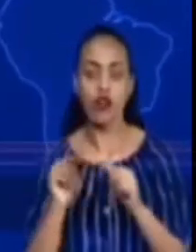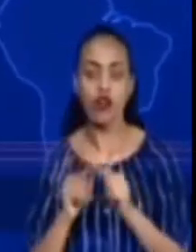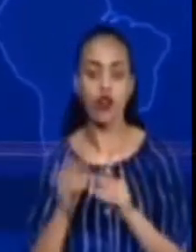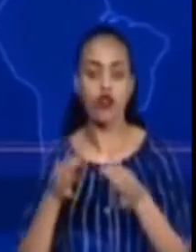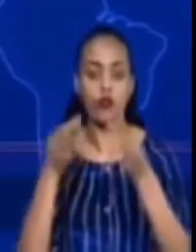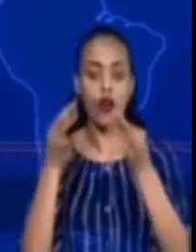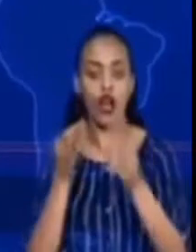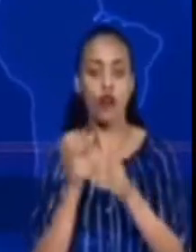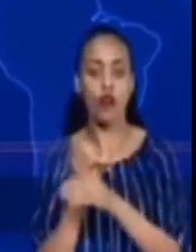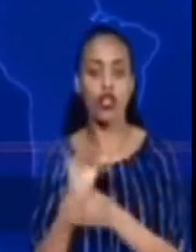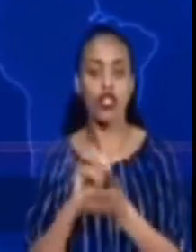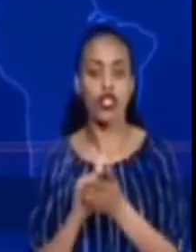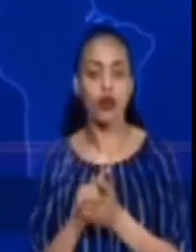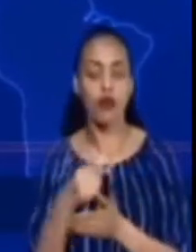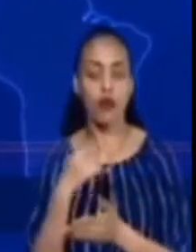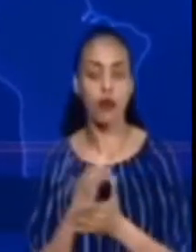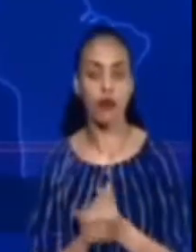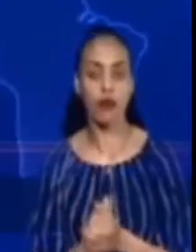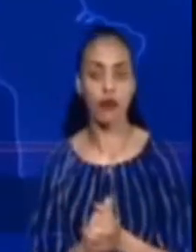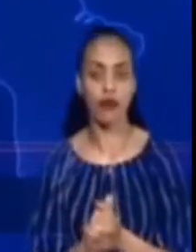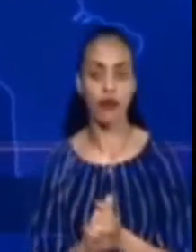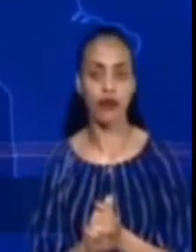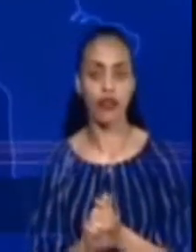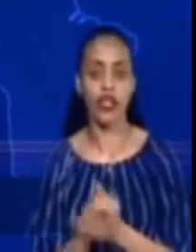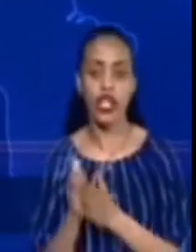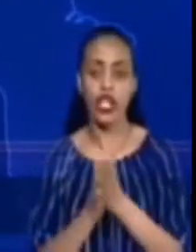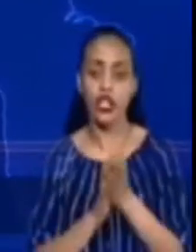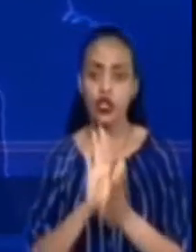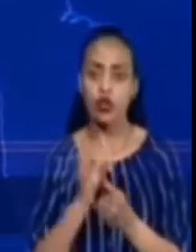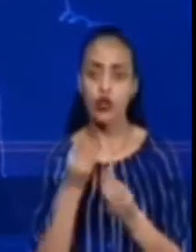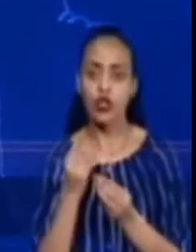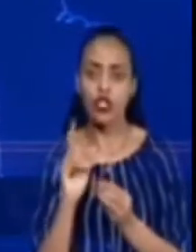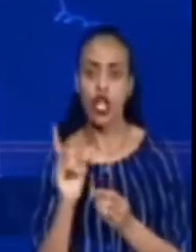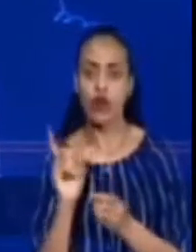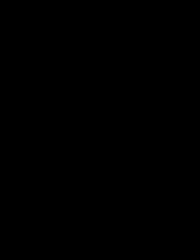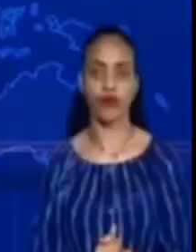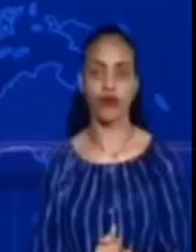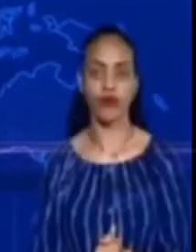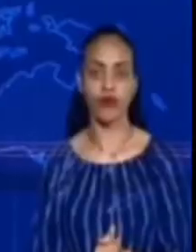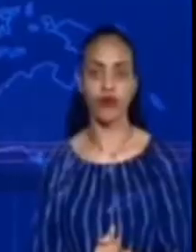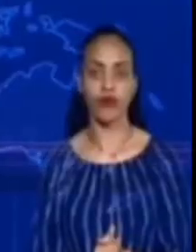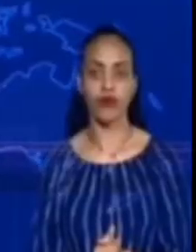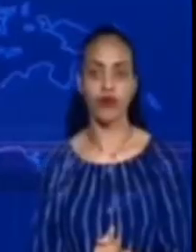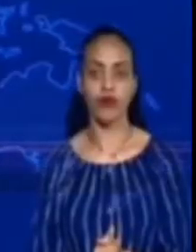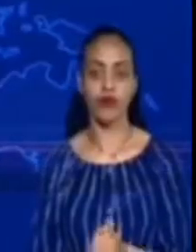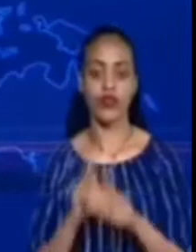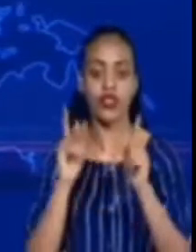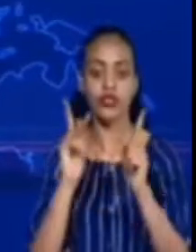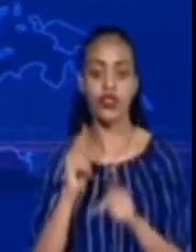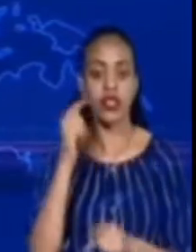ሳትቀር አናዶታል ይሄው አይመኒታ ፔጅ ላይ ሁመን ማሩ በይ አይመኒታ ፔጅ ላይ